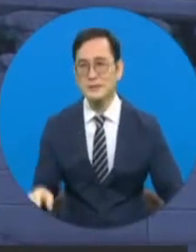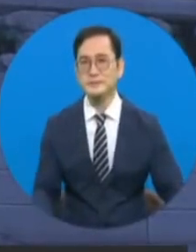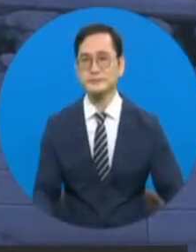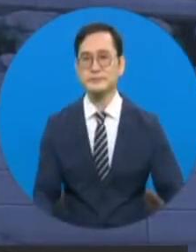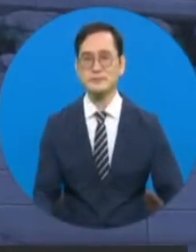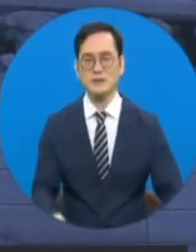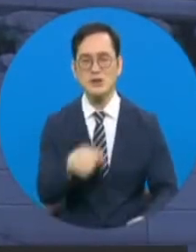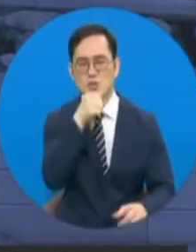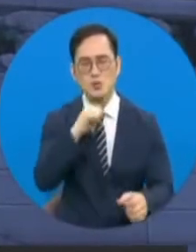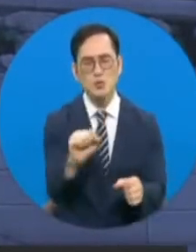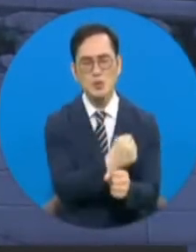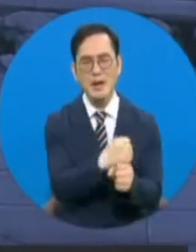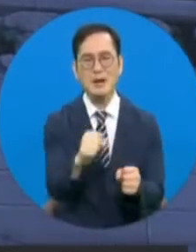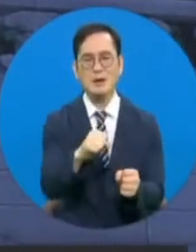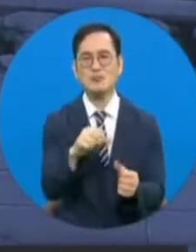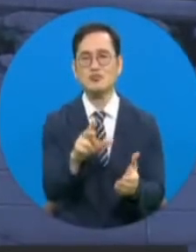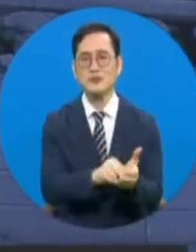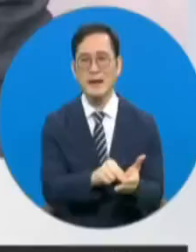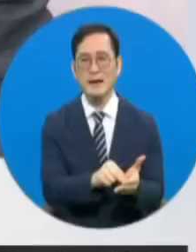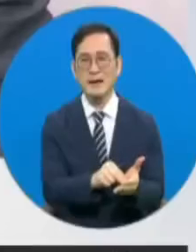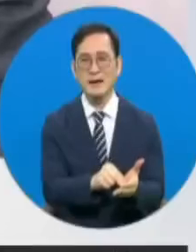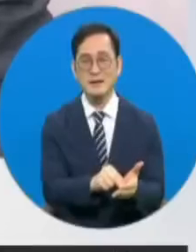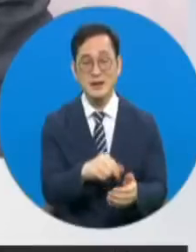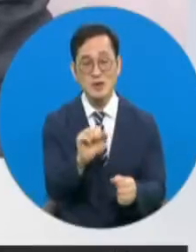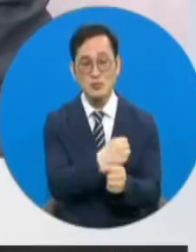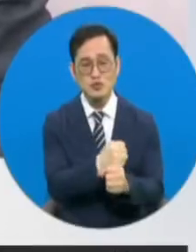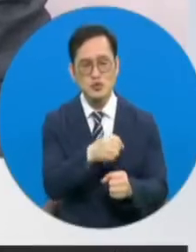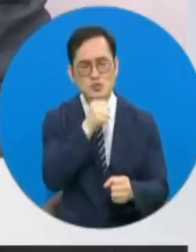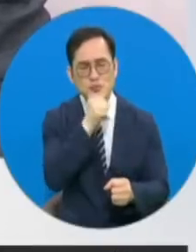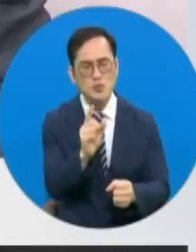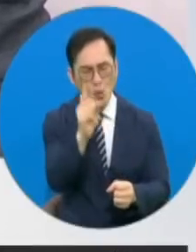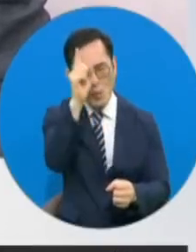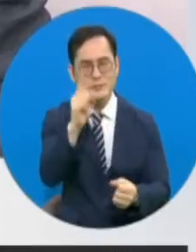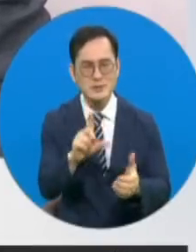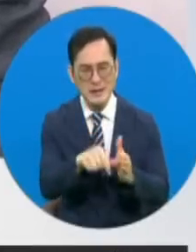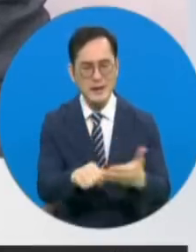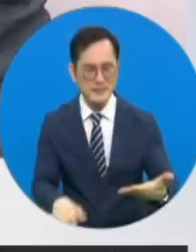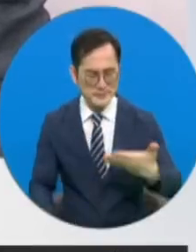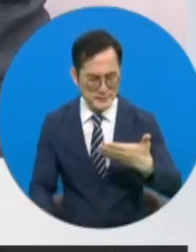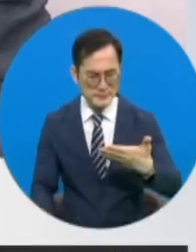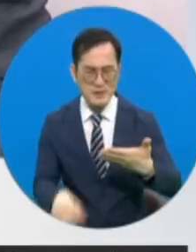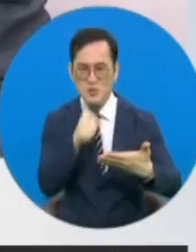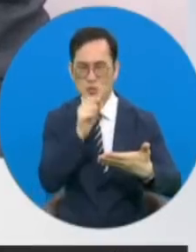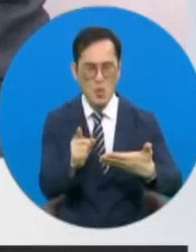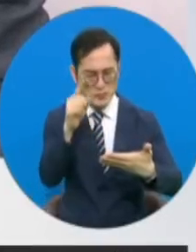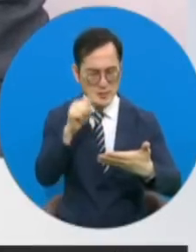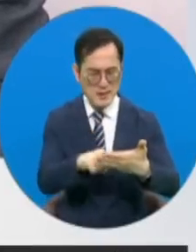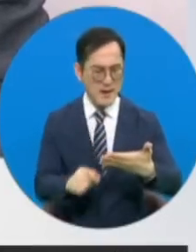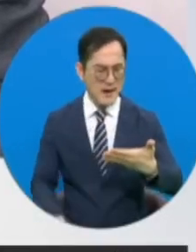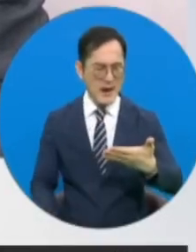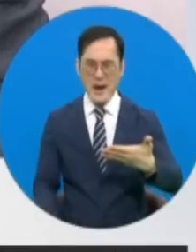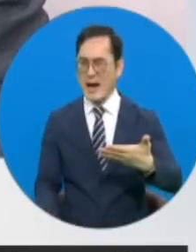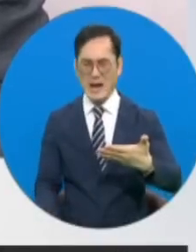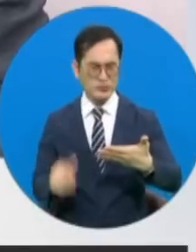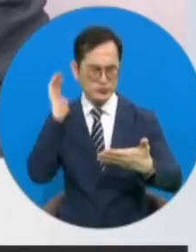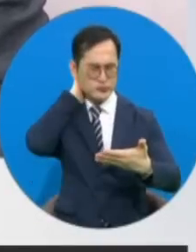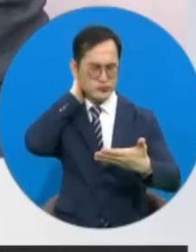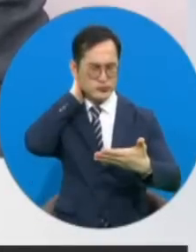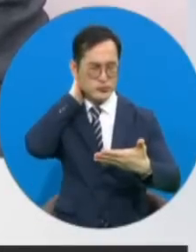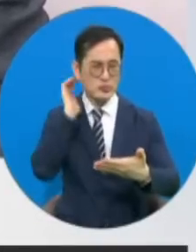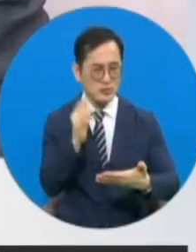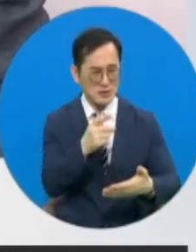받았을 때 보였던 반응에 대해서는 기억이 안 난다라고 부인을 하고 있고 그래 쓸 리 없다라고 에둘러서 추정하고 있는